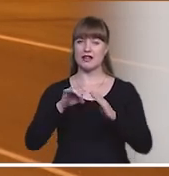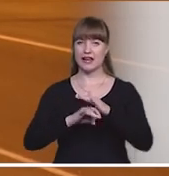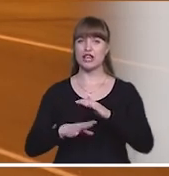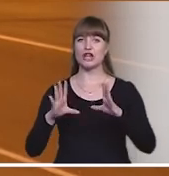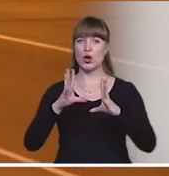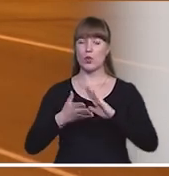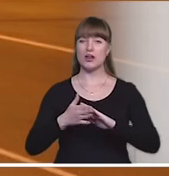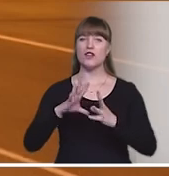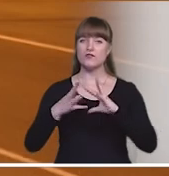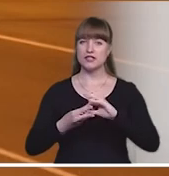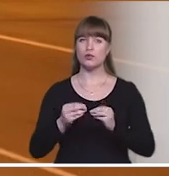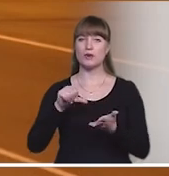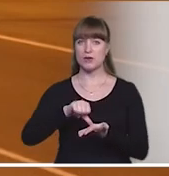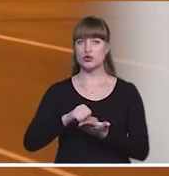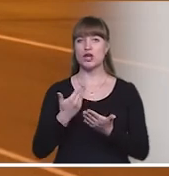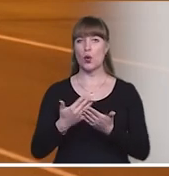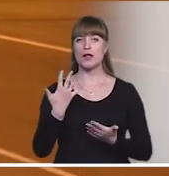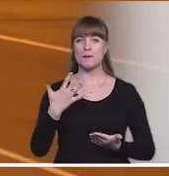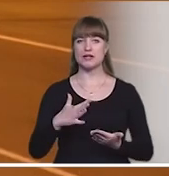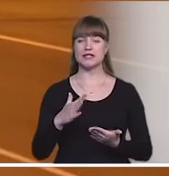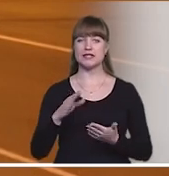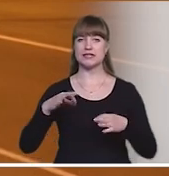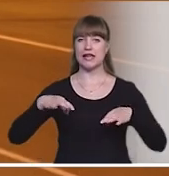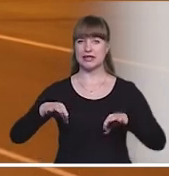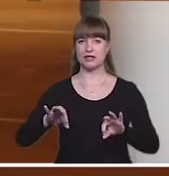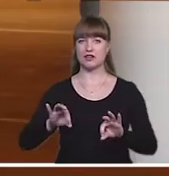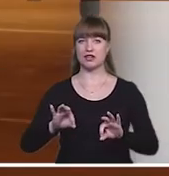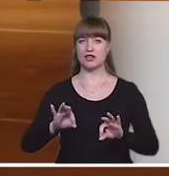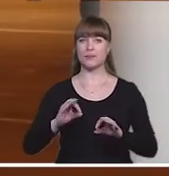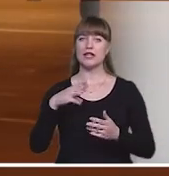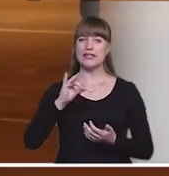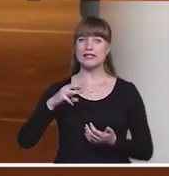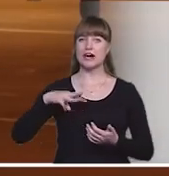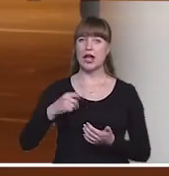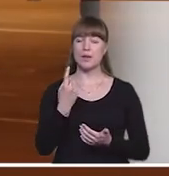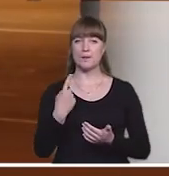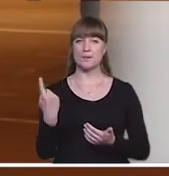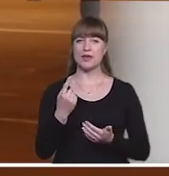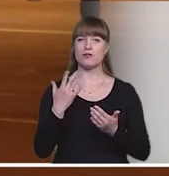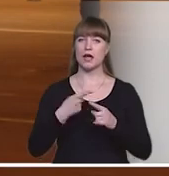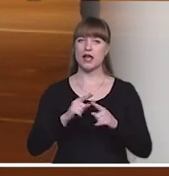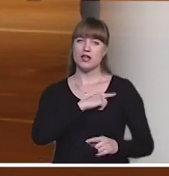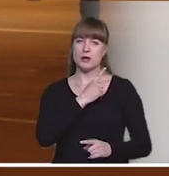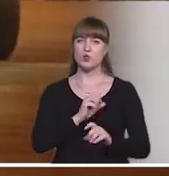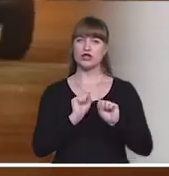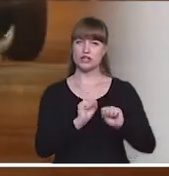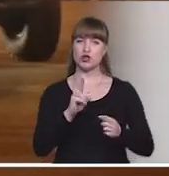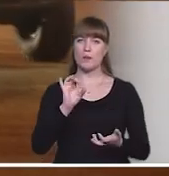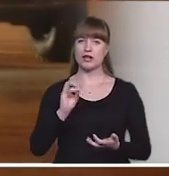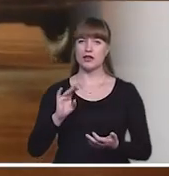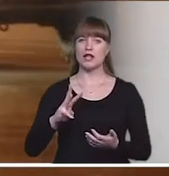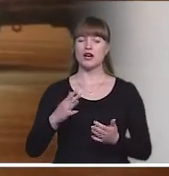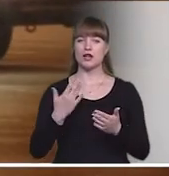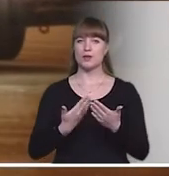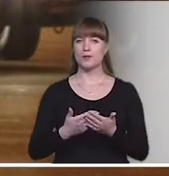«Триумф». Всего в параде принимает участие около 50 единиц техники. «Тигр-М» идет первым. Это мощный, хорошо защищенный броневик